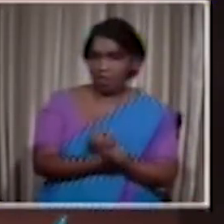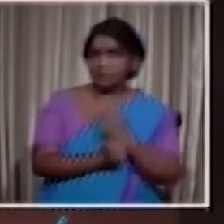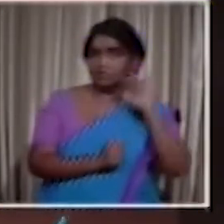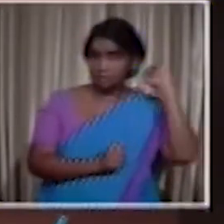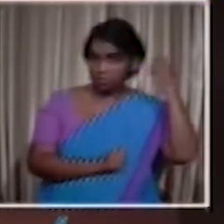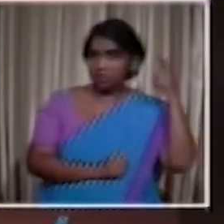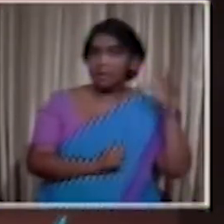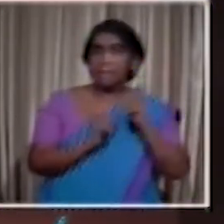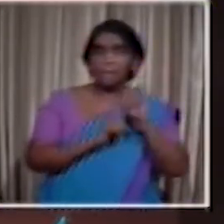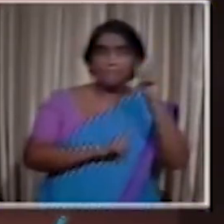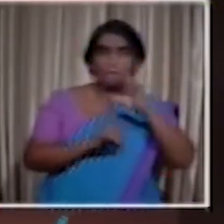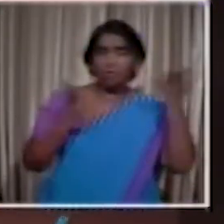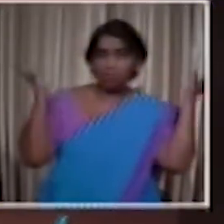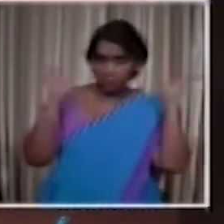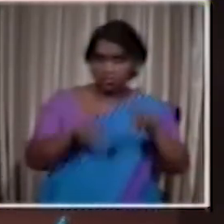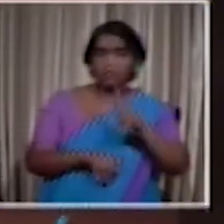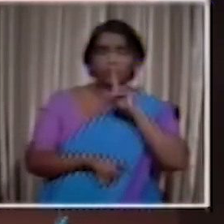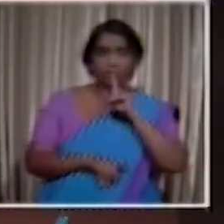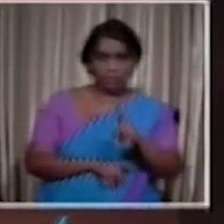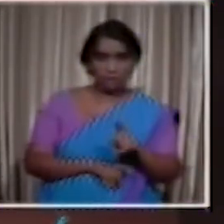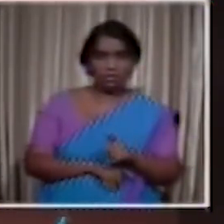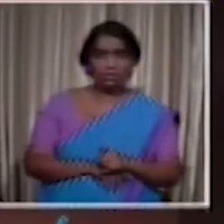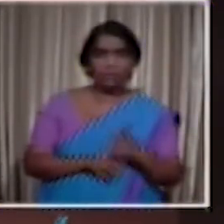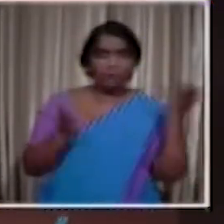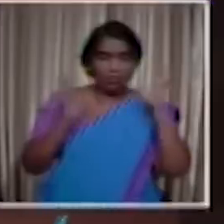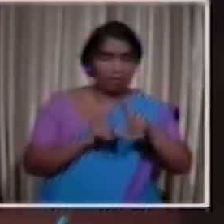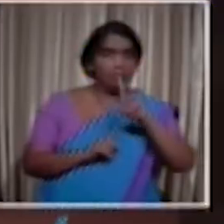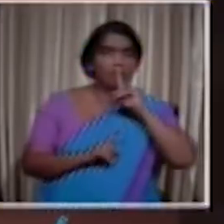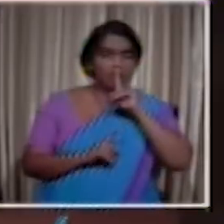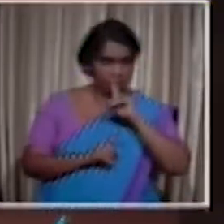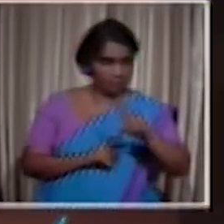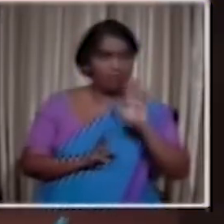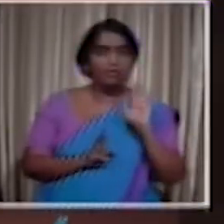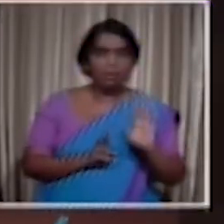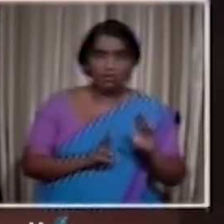මේ පාර්ලිමේන්තුවට කැඳවන්න ඕන. කැඳවලා අහන්න ඕන.